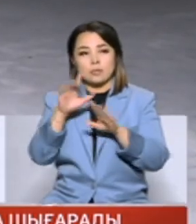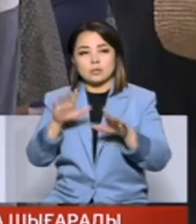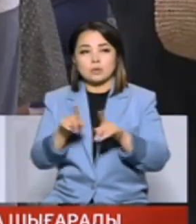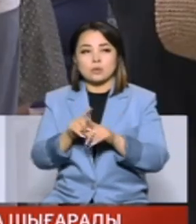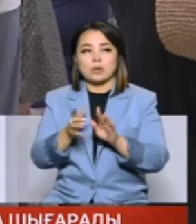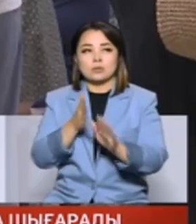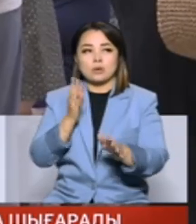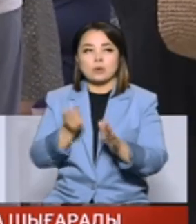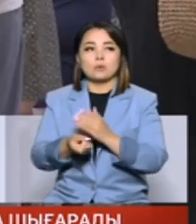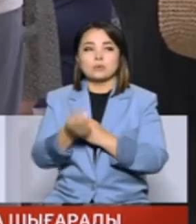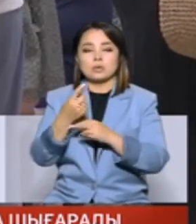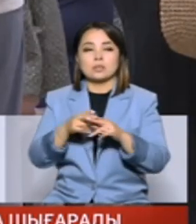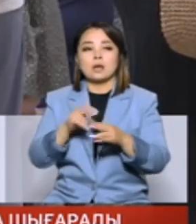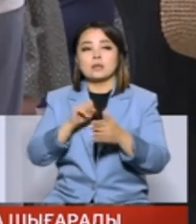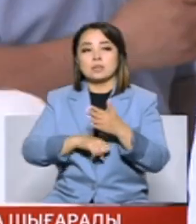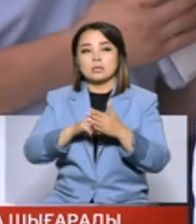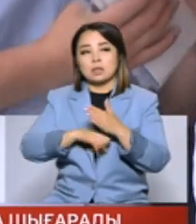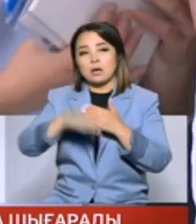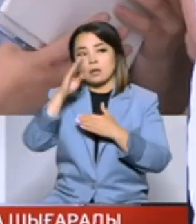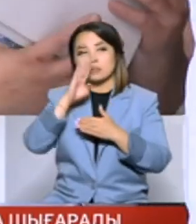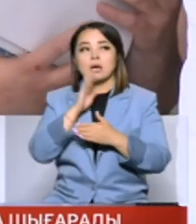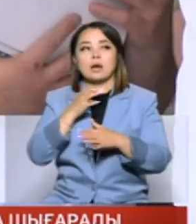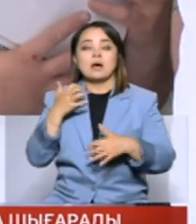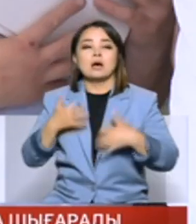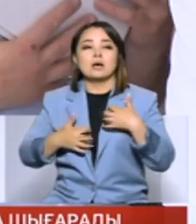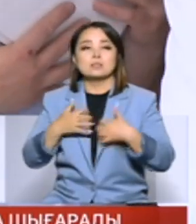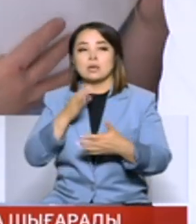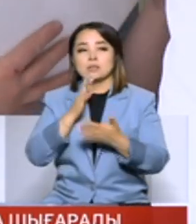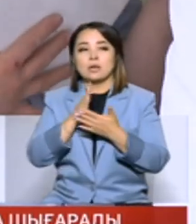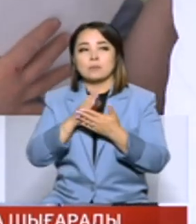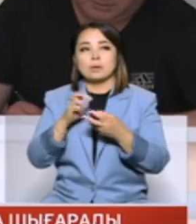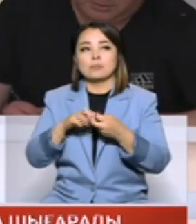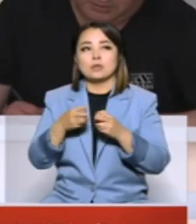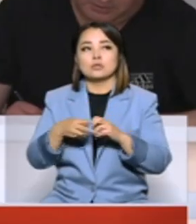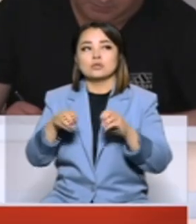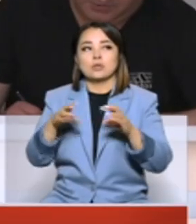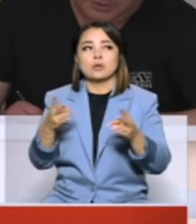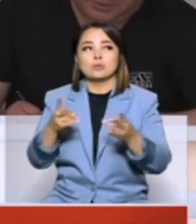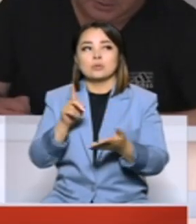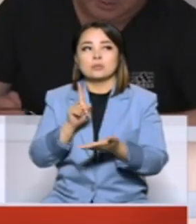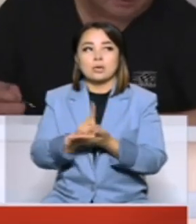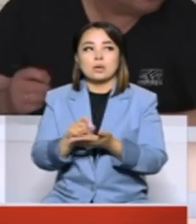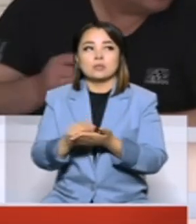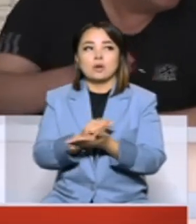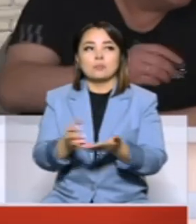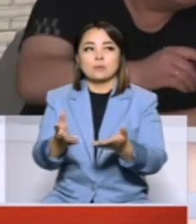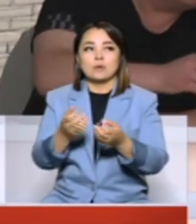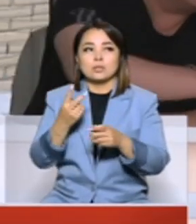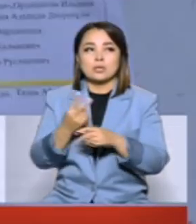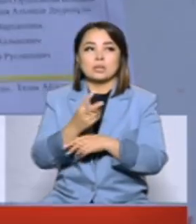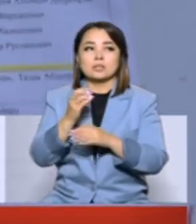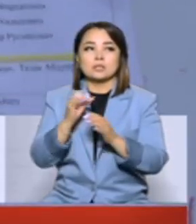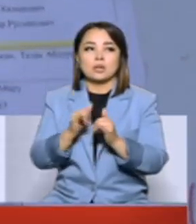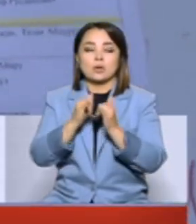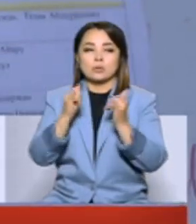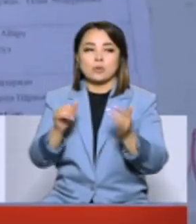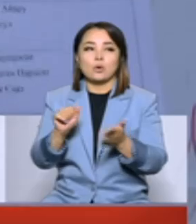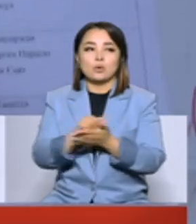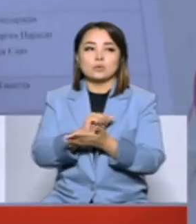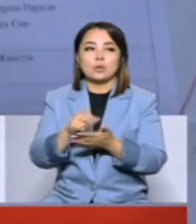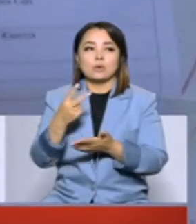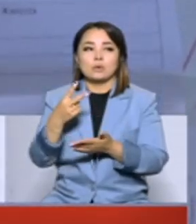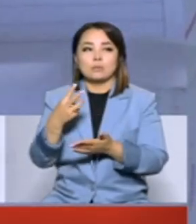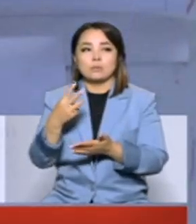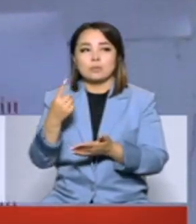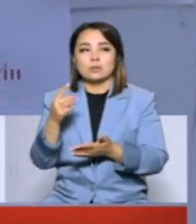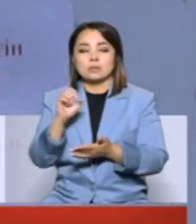мұнша кезектің пайда болуының себебі ата-аналардың асығыстығы дейді. Бүгін мәселені шешу үшін құжат қабылдайтындар саны 2 есеге көбейтілген. Құжаттар 31